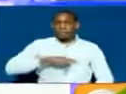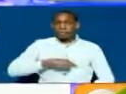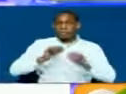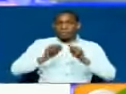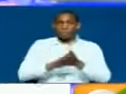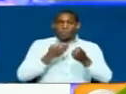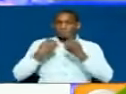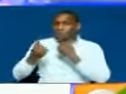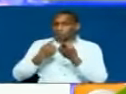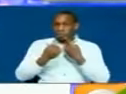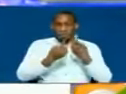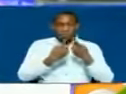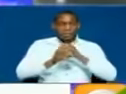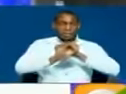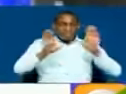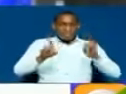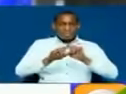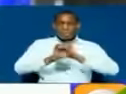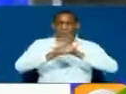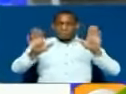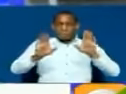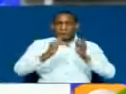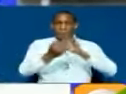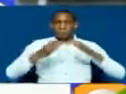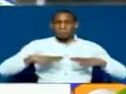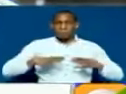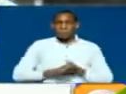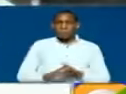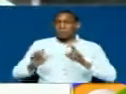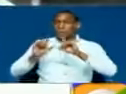be able to talk clearly and openly to our people. We say asante.